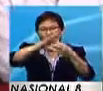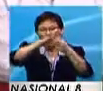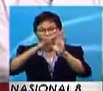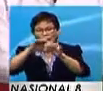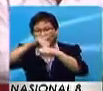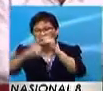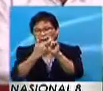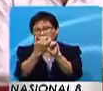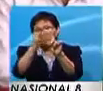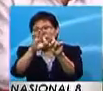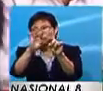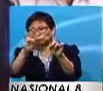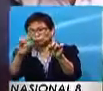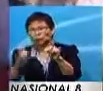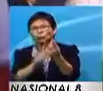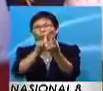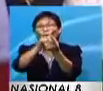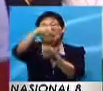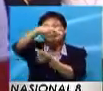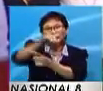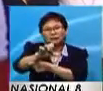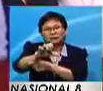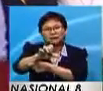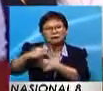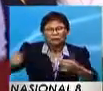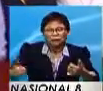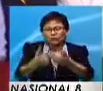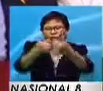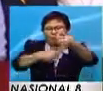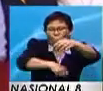ini ditemui selepas sidang media kejohanan bola